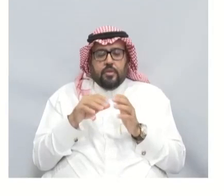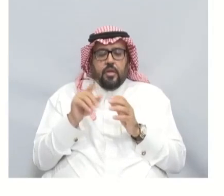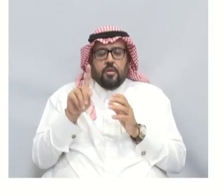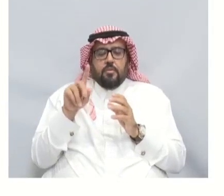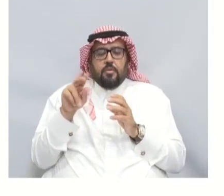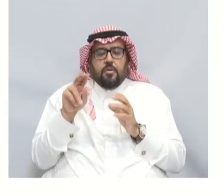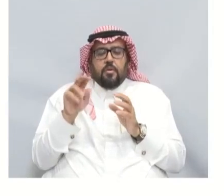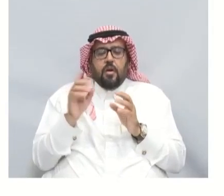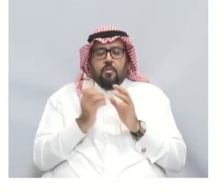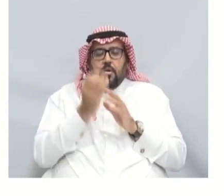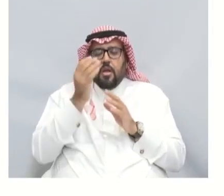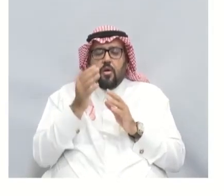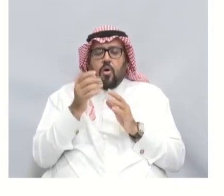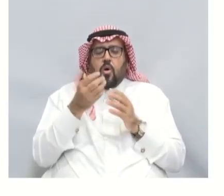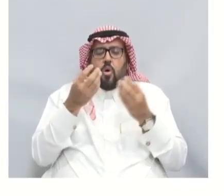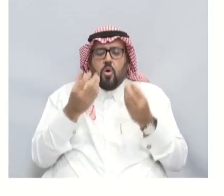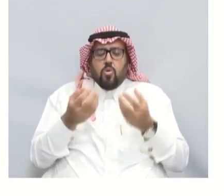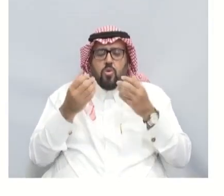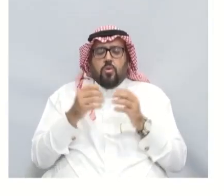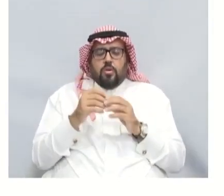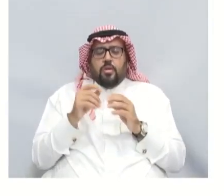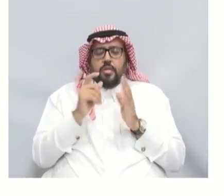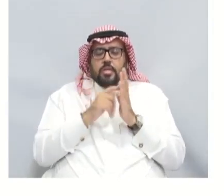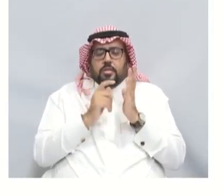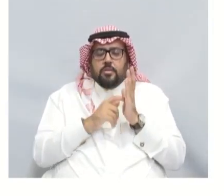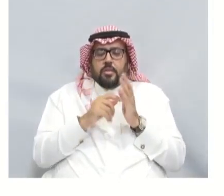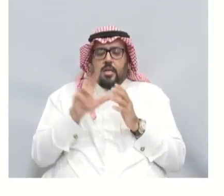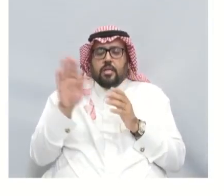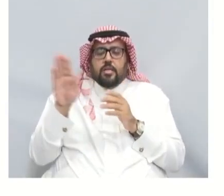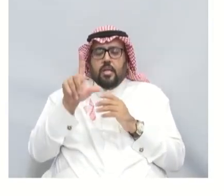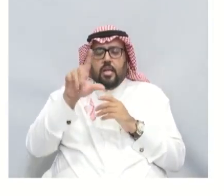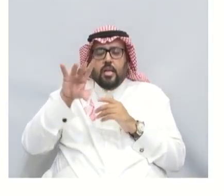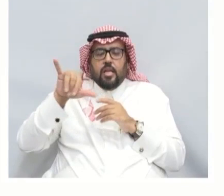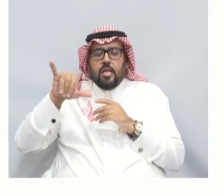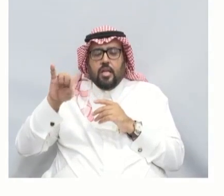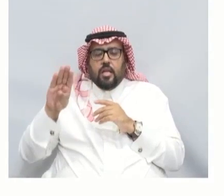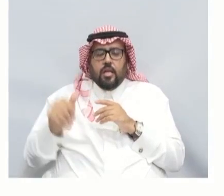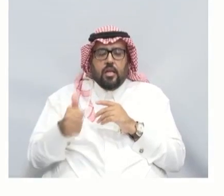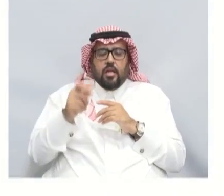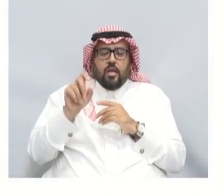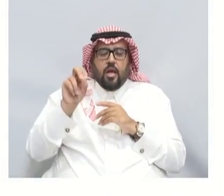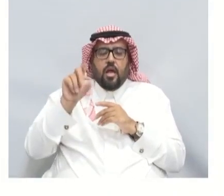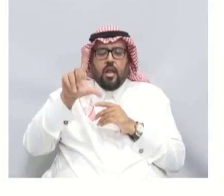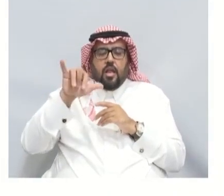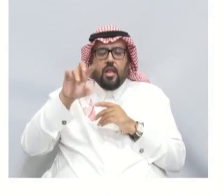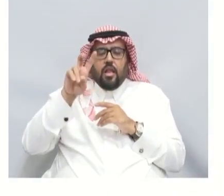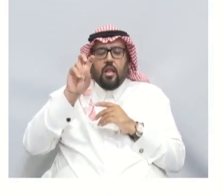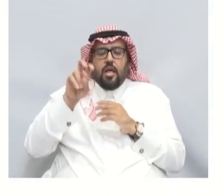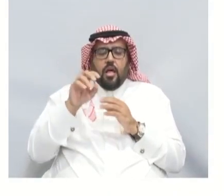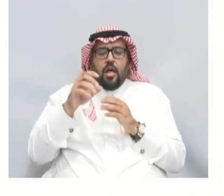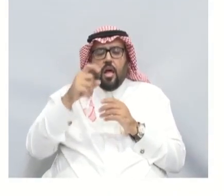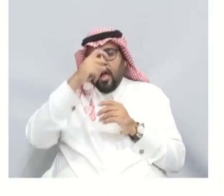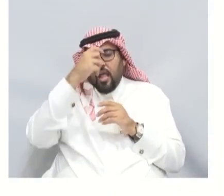تثور بهدوء إذا كانت نسبة السيليكا قليلة، لكن لدي الكثير من الحديد